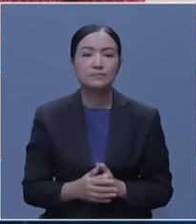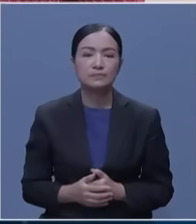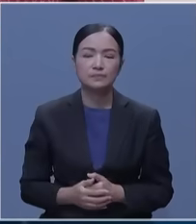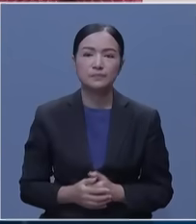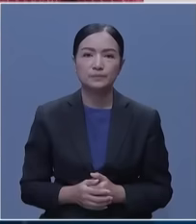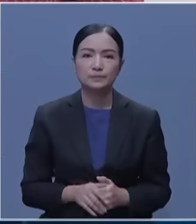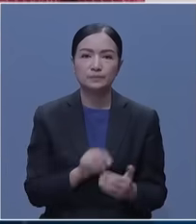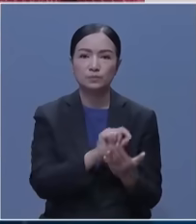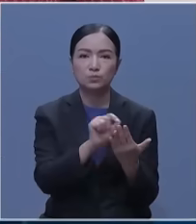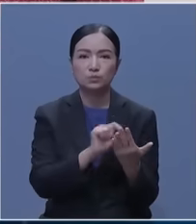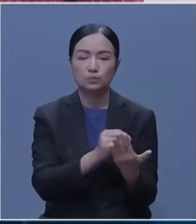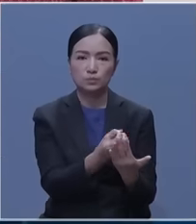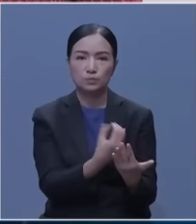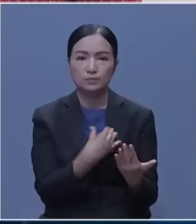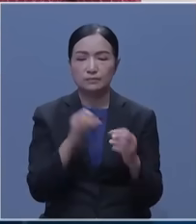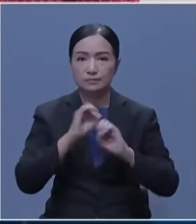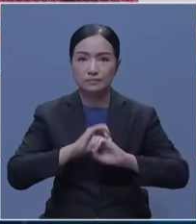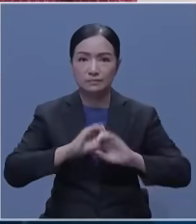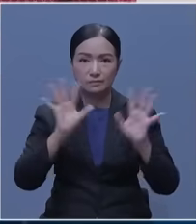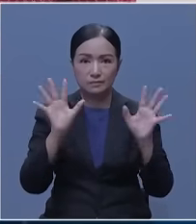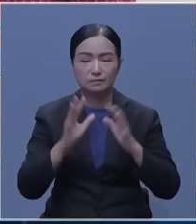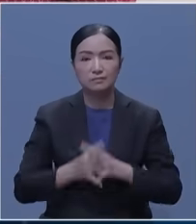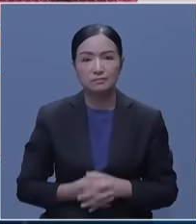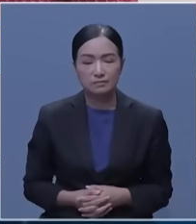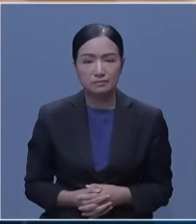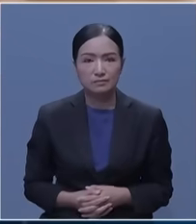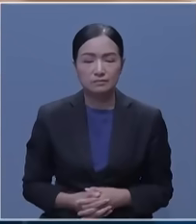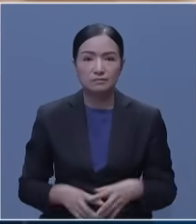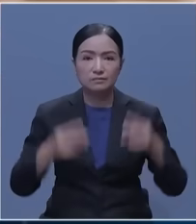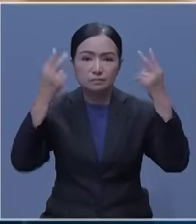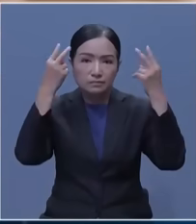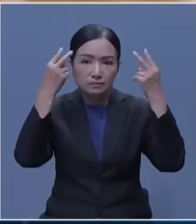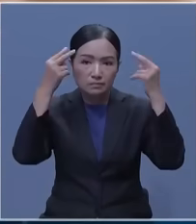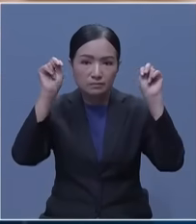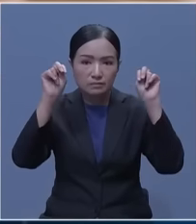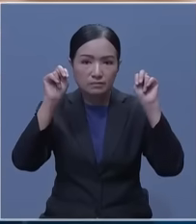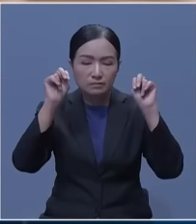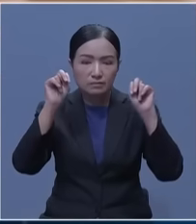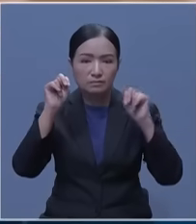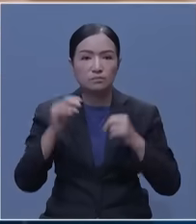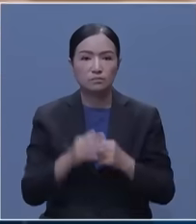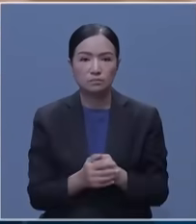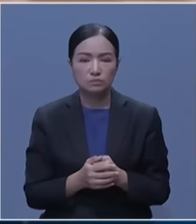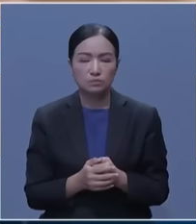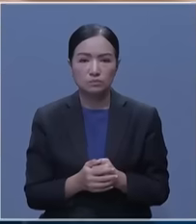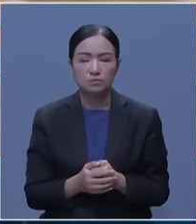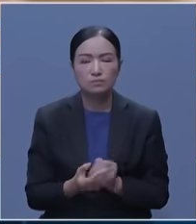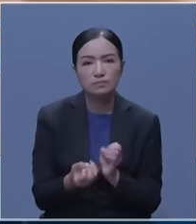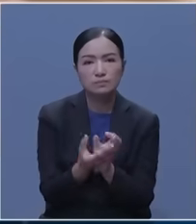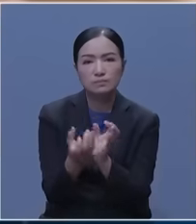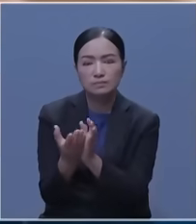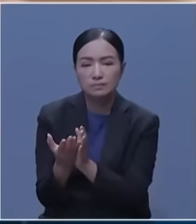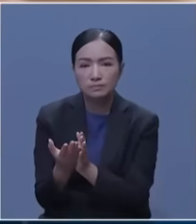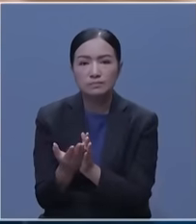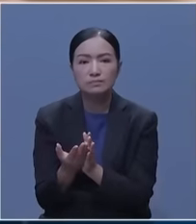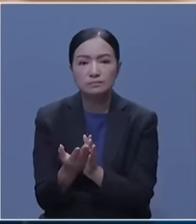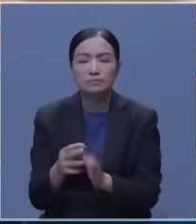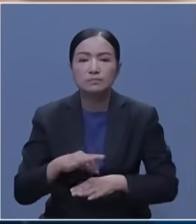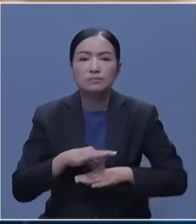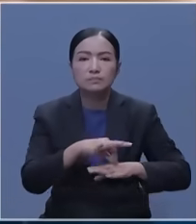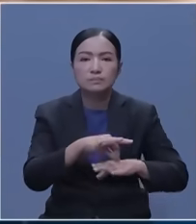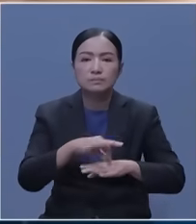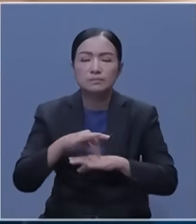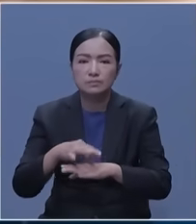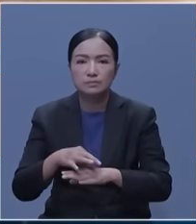ขียนเอาไว้อย่างชัดเจนนะครับว่าการที่นายกรัฐมนตรีเนี่ยนะครับจะไปแทรกแซงข้าราชการต่างๆในเรื่องของการแต่งตั้งโยกย้